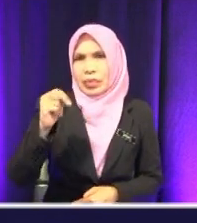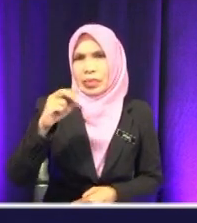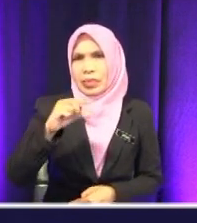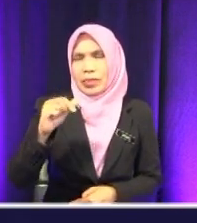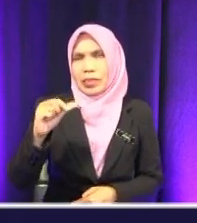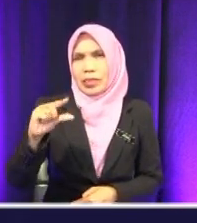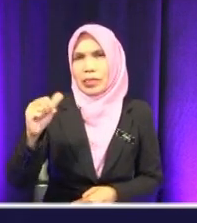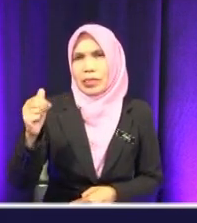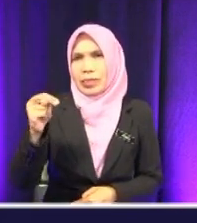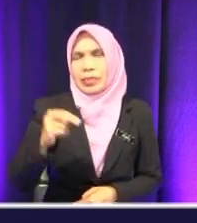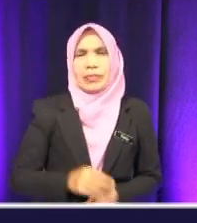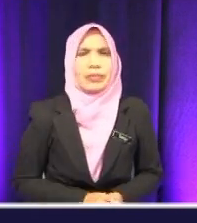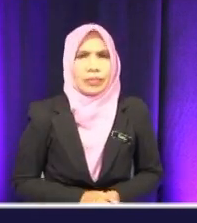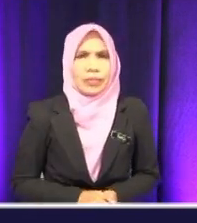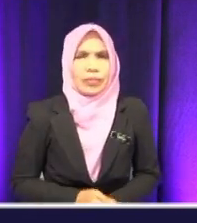penambah baikan